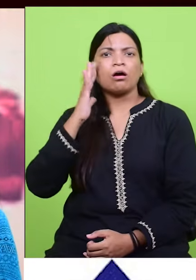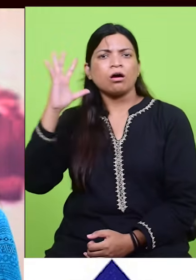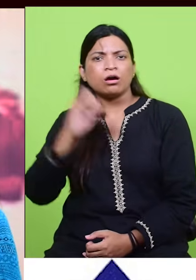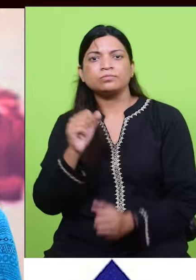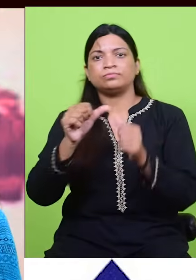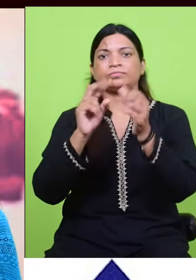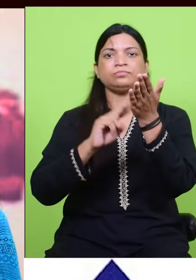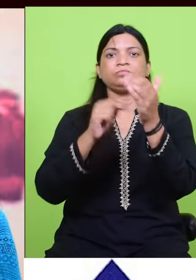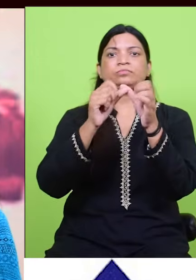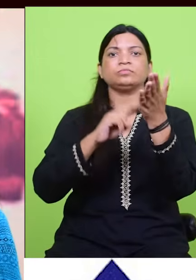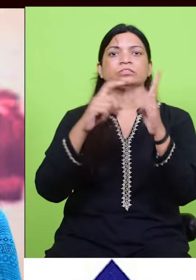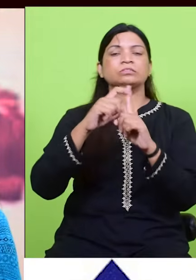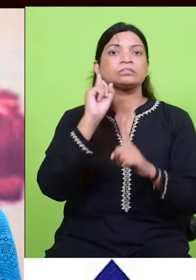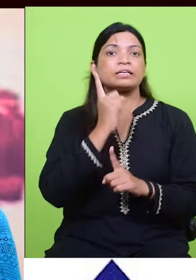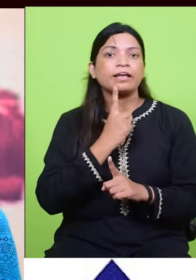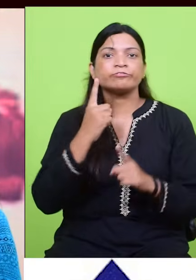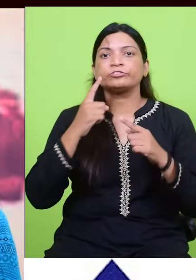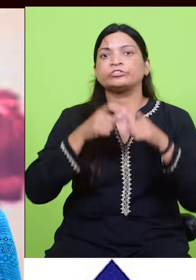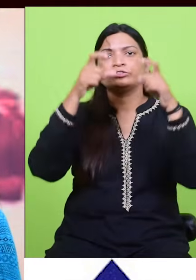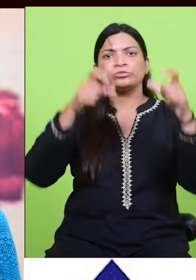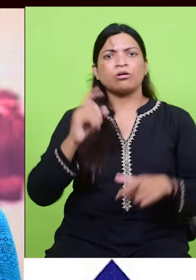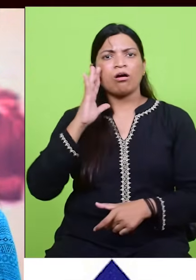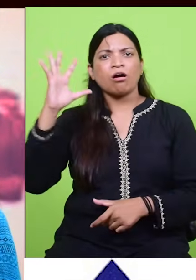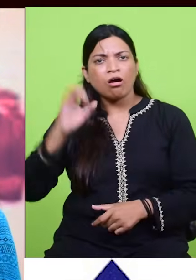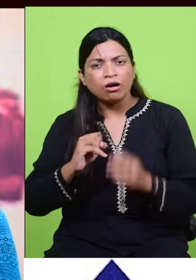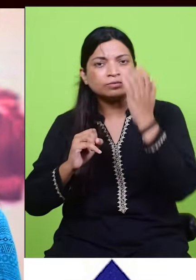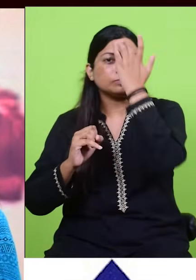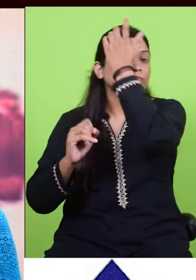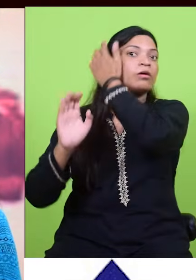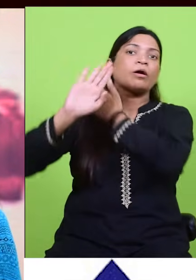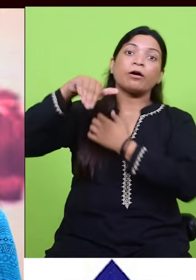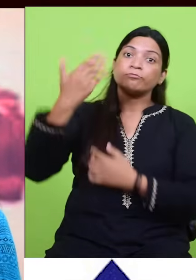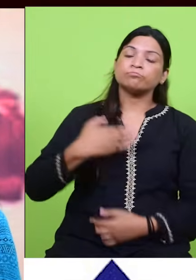जाना। फिर आनंद सर्विस सोसाइटी का हमको किसी ने बताया कि आप